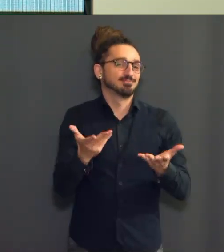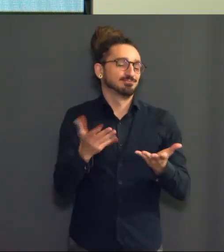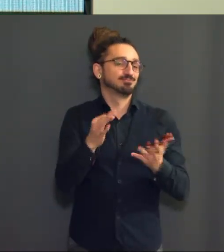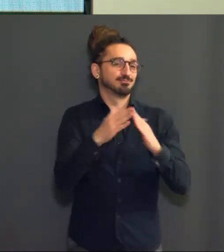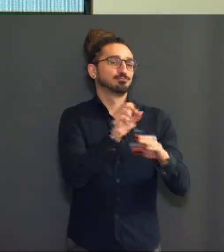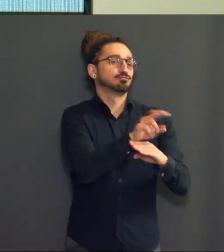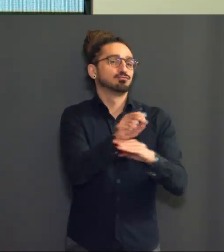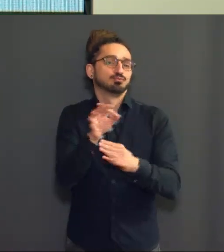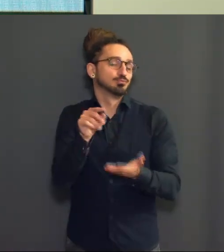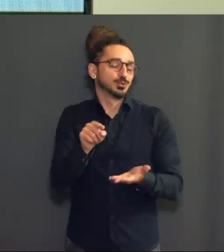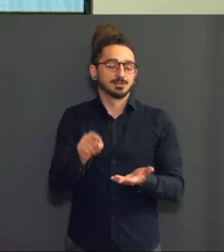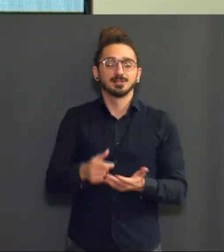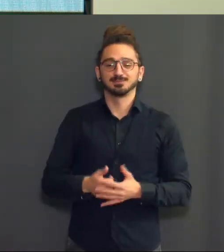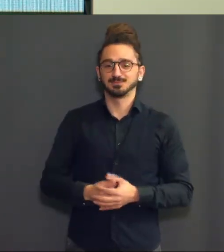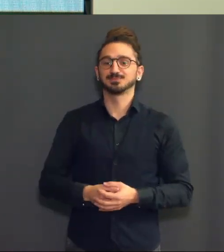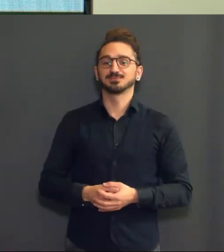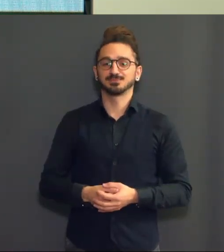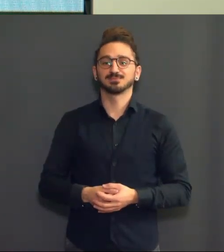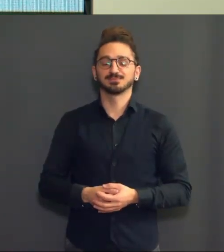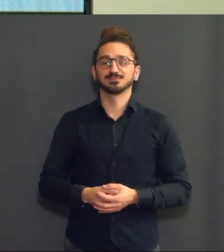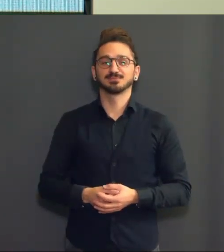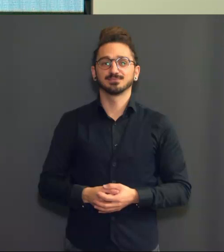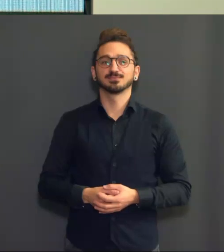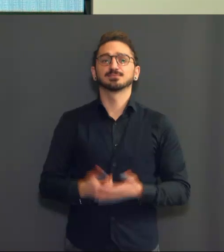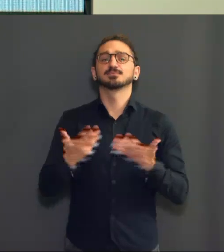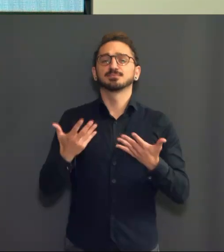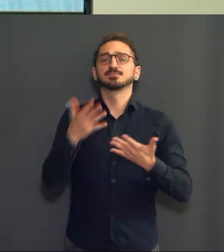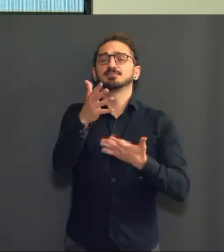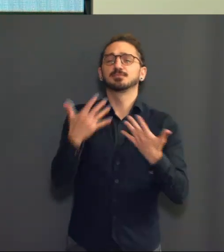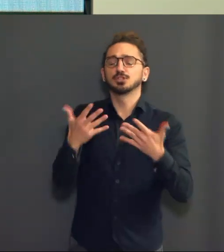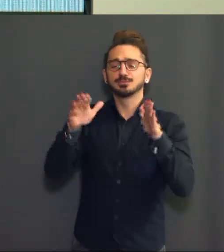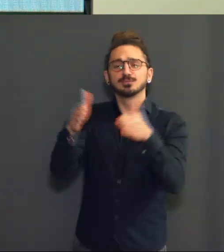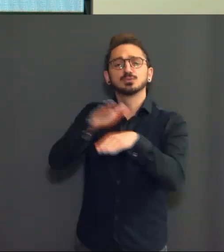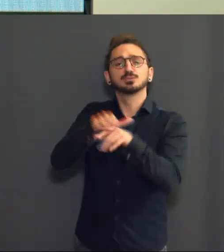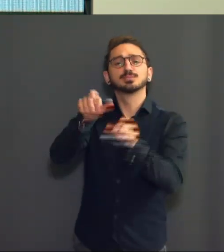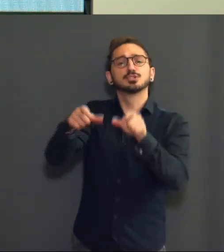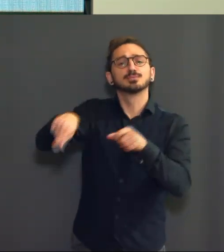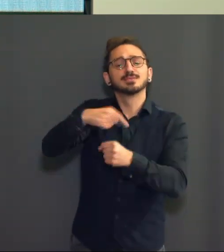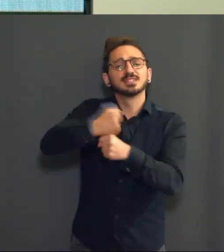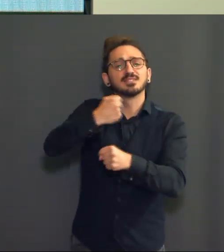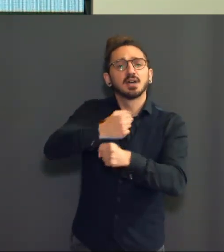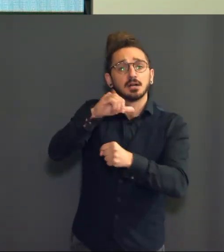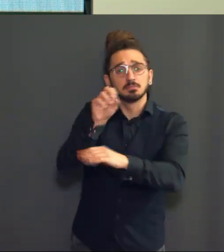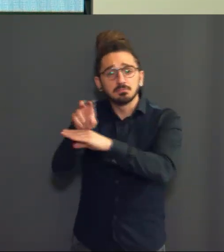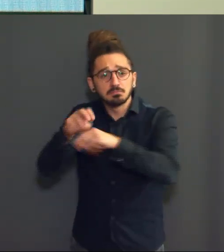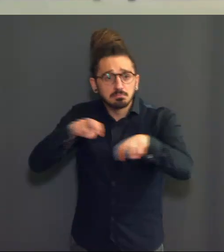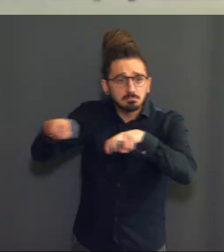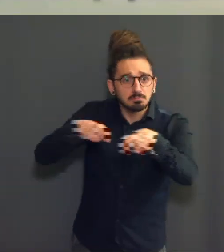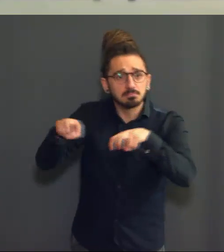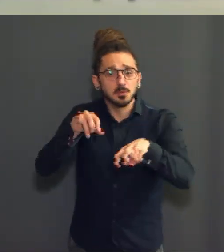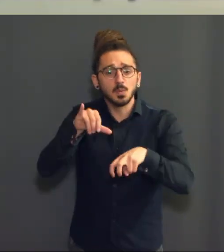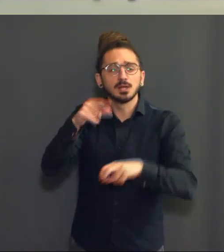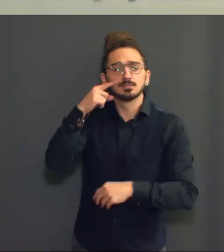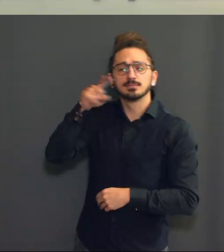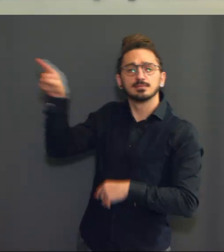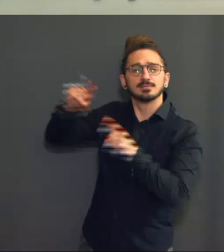nos déplacements vers le lieu de travail, on a un schéma relativement similaire qui est représenté par la courbe bleue foncée que